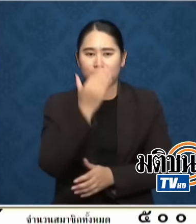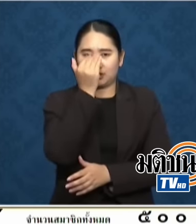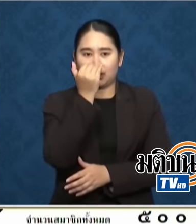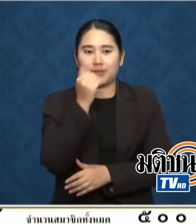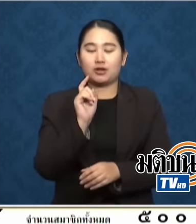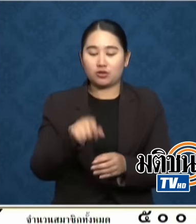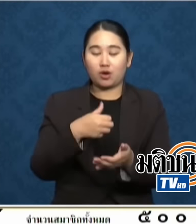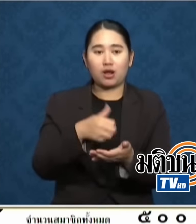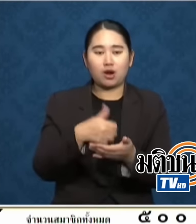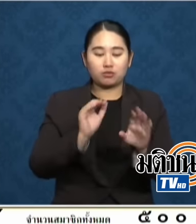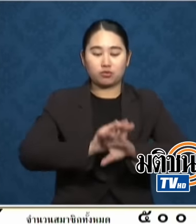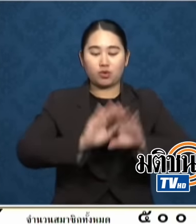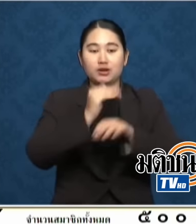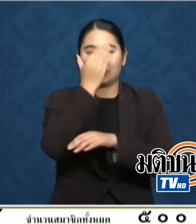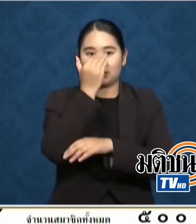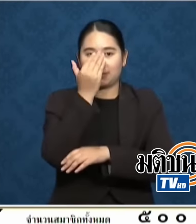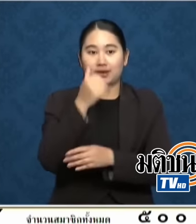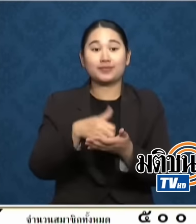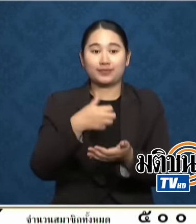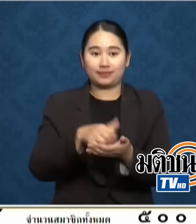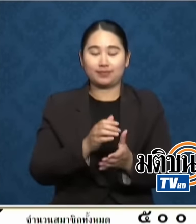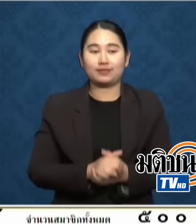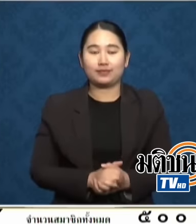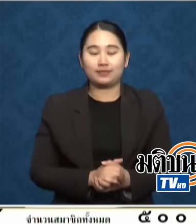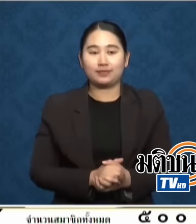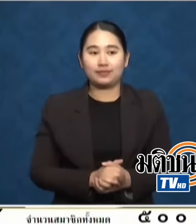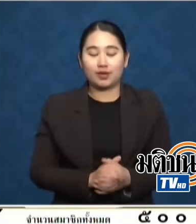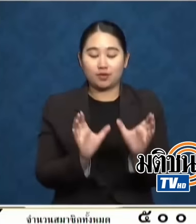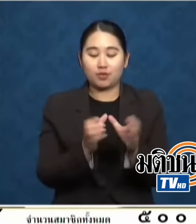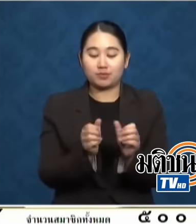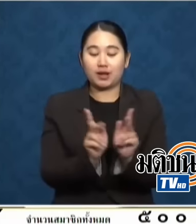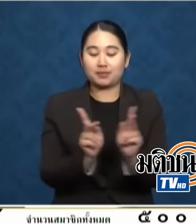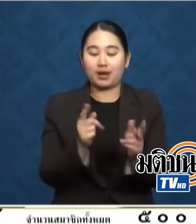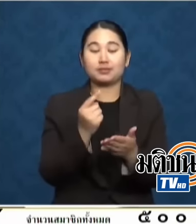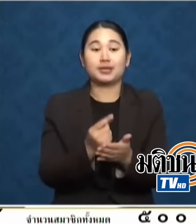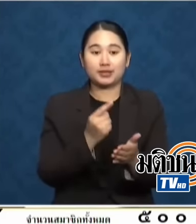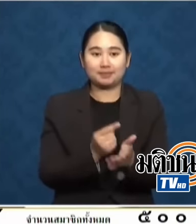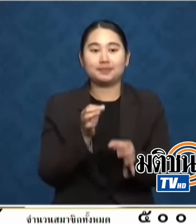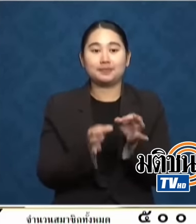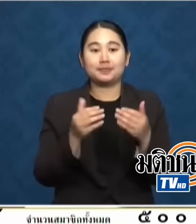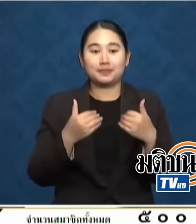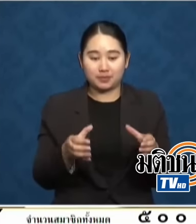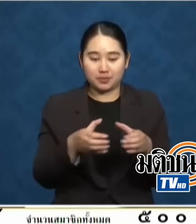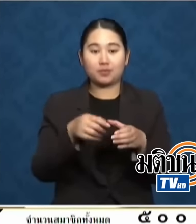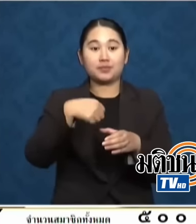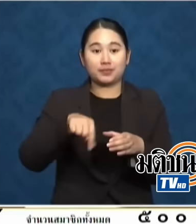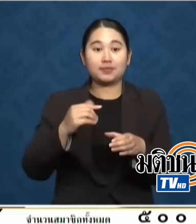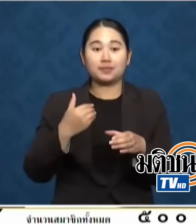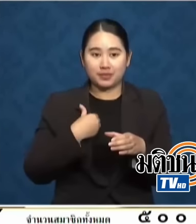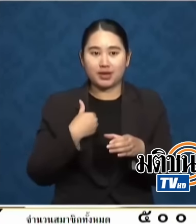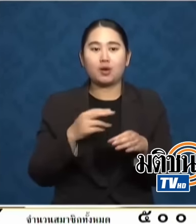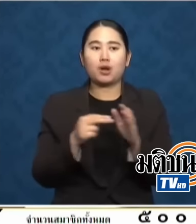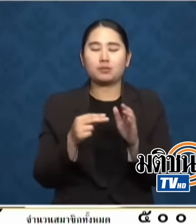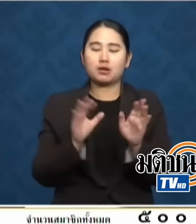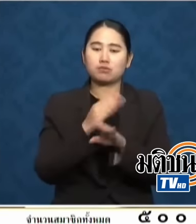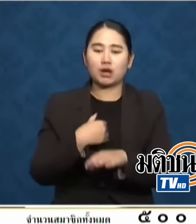ราจึงต้องมายกเลิกคำสั่งนี้มีคณะกรรมการที่ปรึกษาขึ้นมาครับเหมือนกับว่าก็